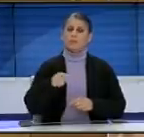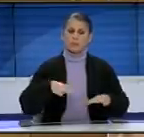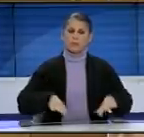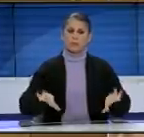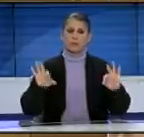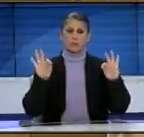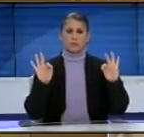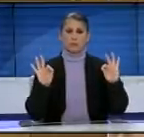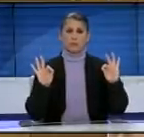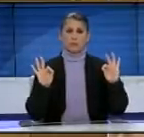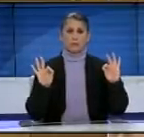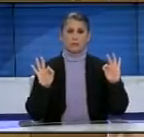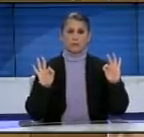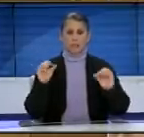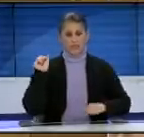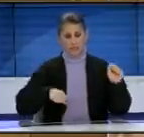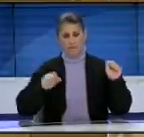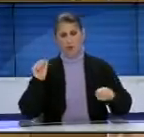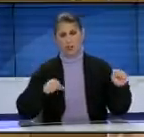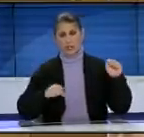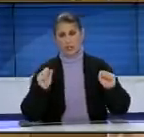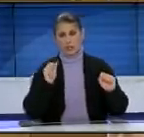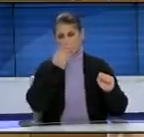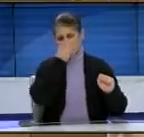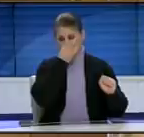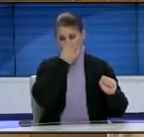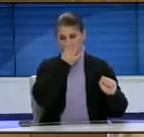ξεκινούν οι διαφωνίες μας.